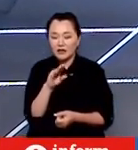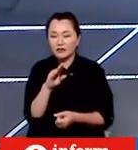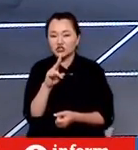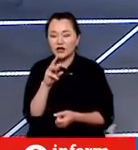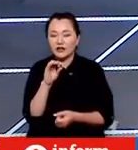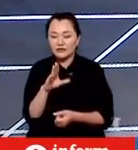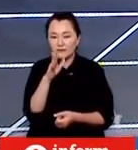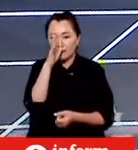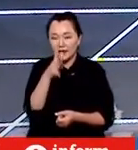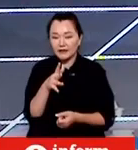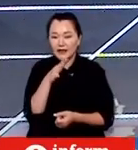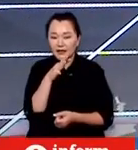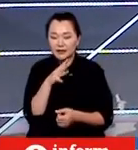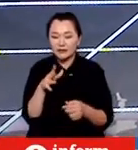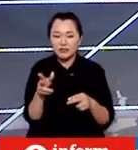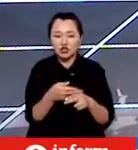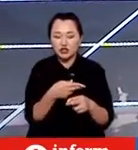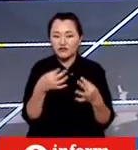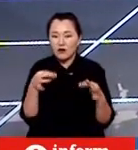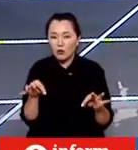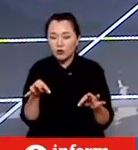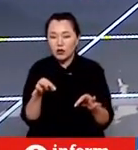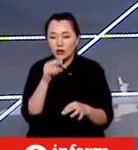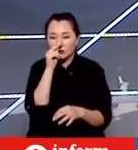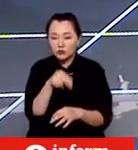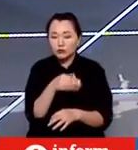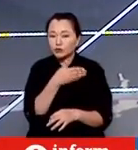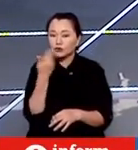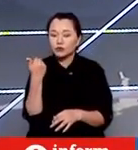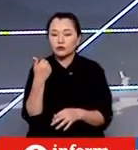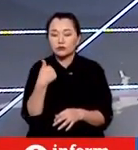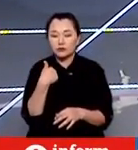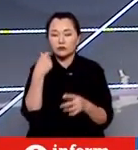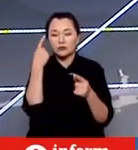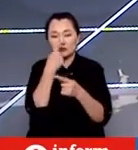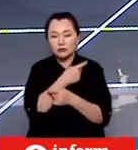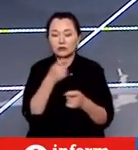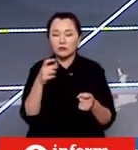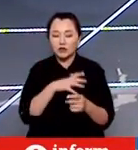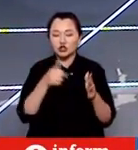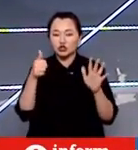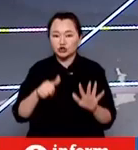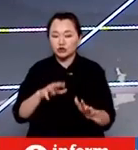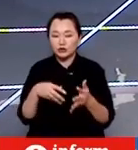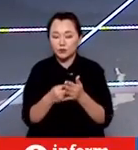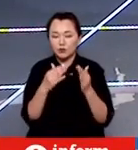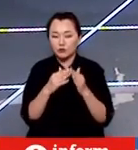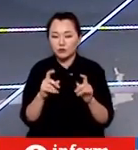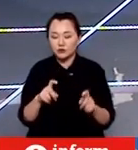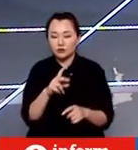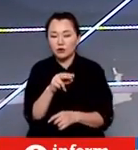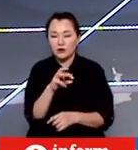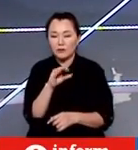5 жылға бас бостандығынан айырылды. Енді кінәсіз бүндеп, жарты әлемге жар салып, Алтайдан бері үйінде отырған